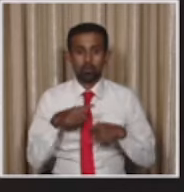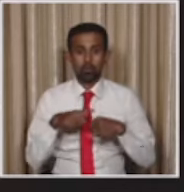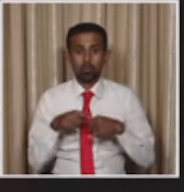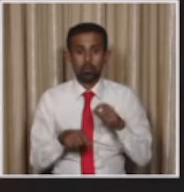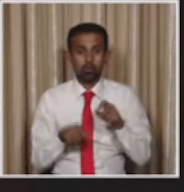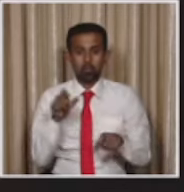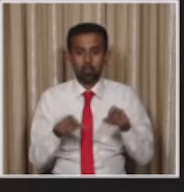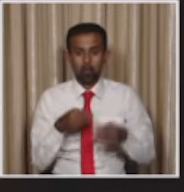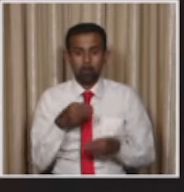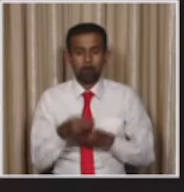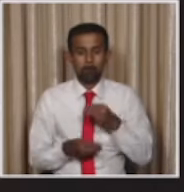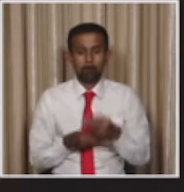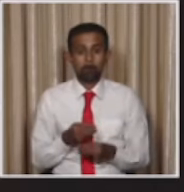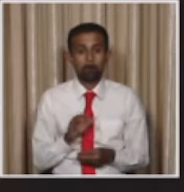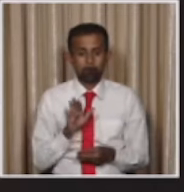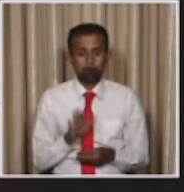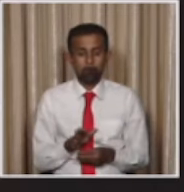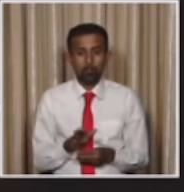සහ ව්‍යවසායකින්ගේ